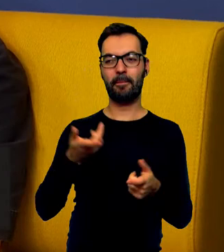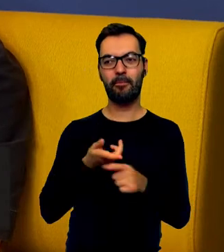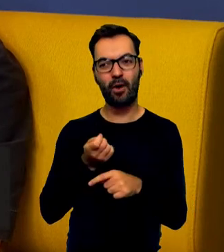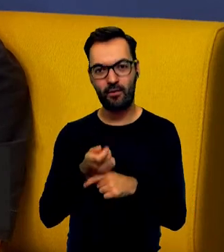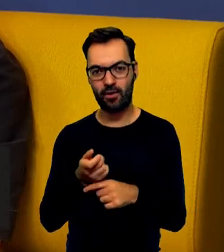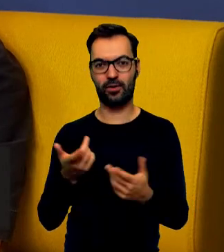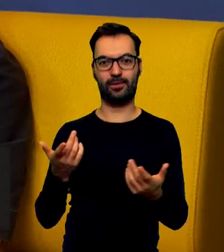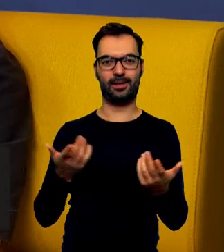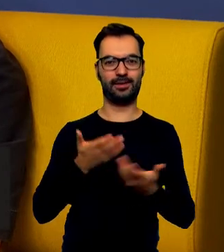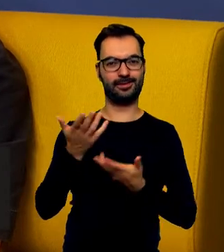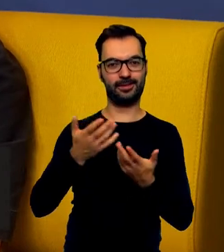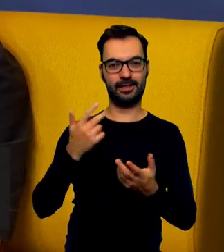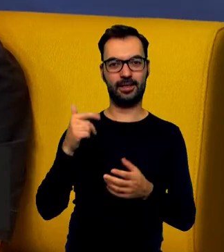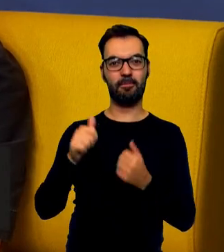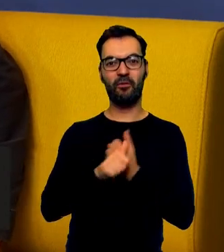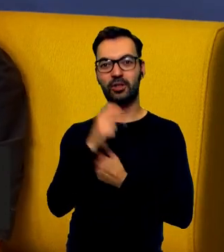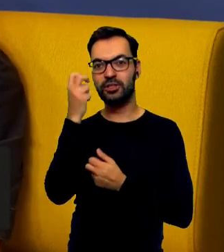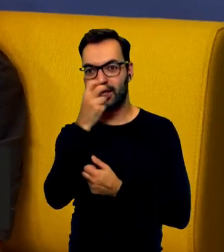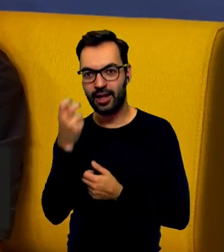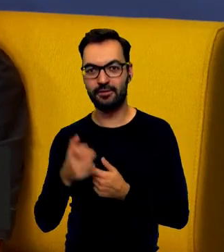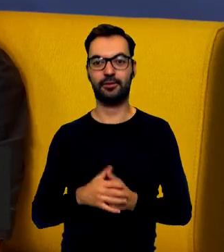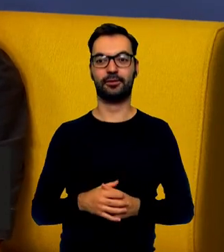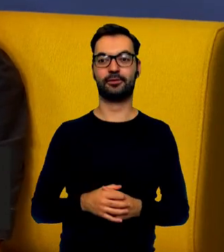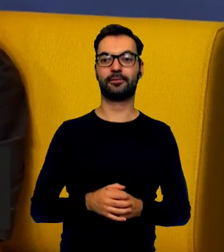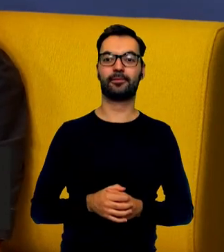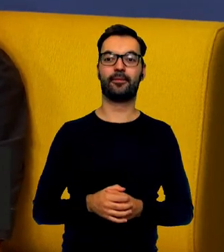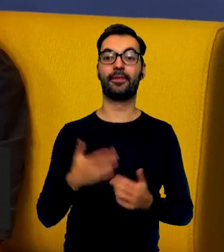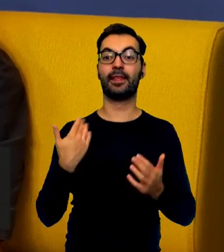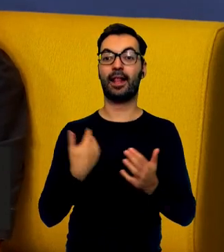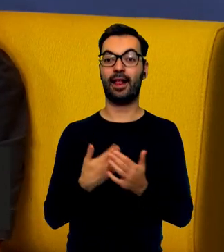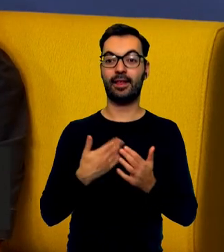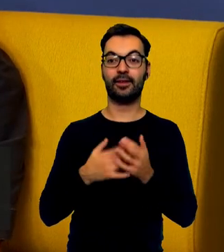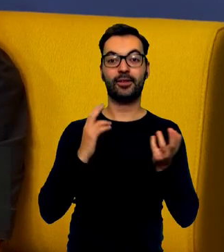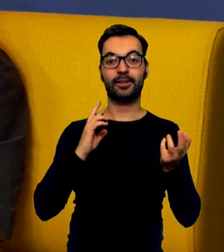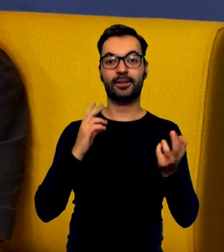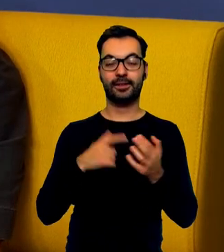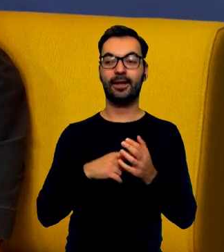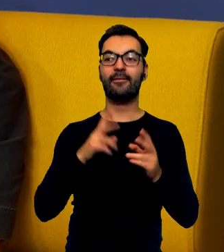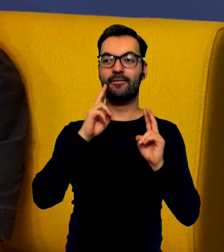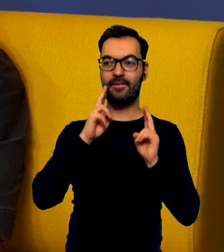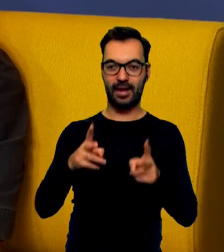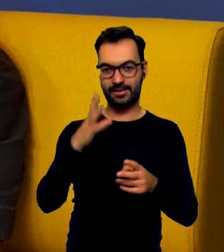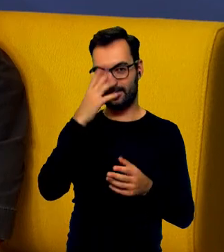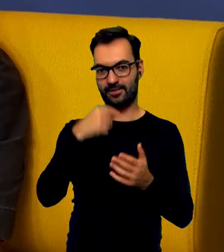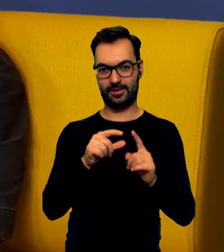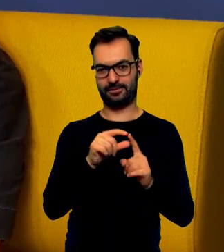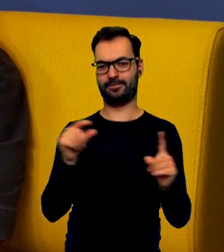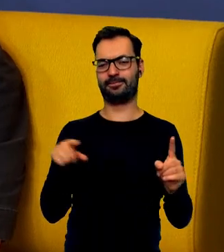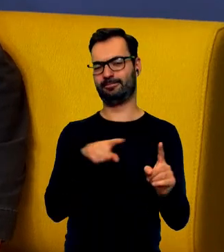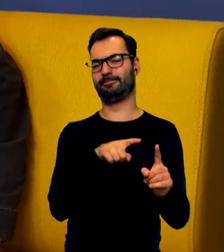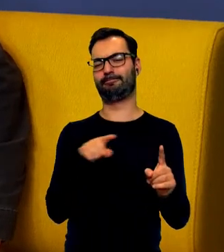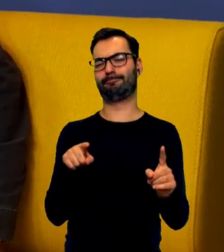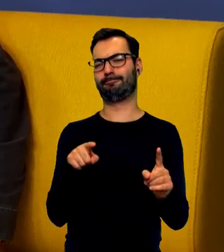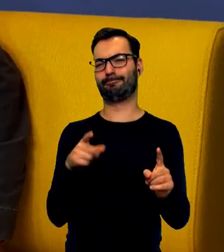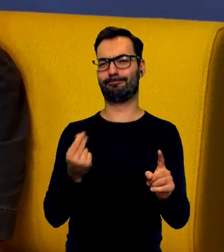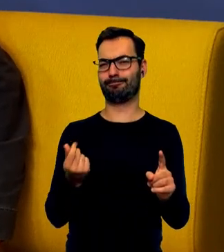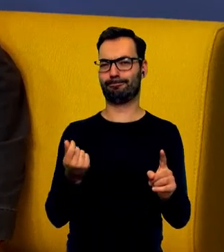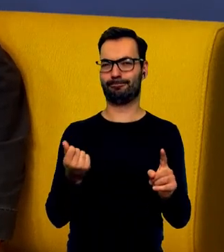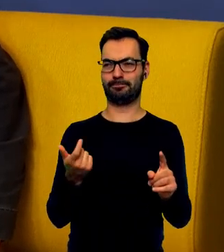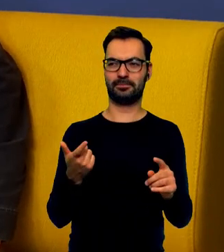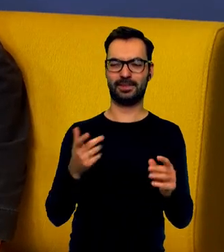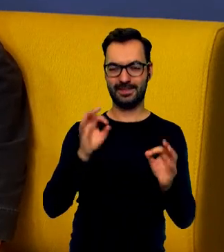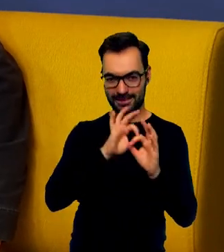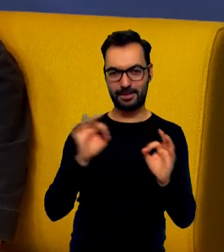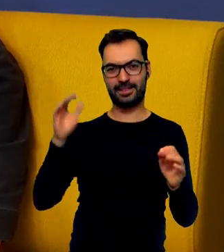prowokować czy budzić zaciekawienie. Więc ich brzmienie, rzecz jasna, jest pod pewnym względem